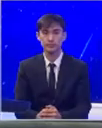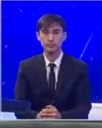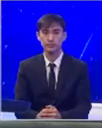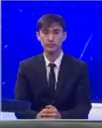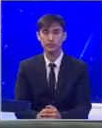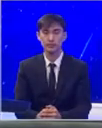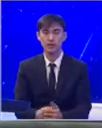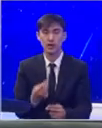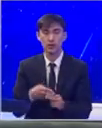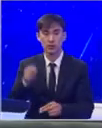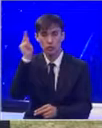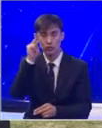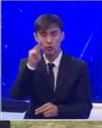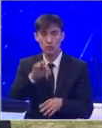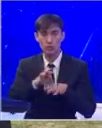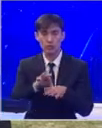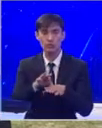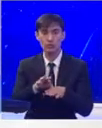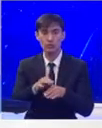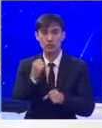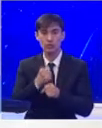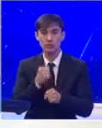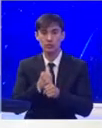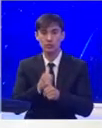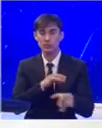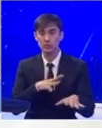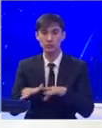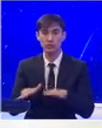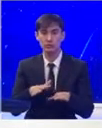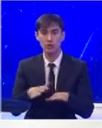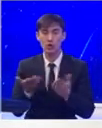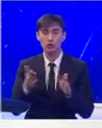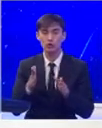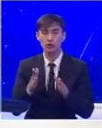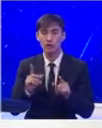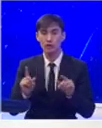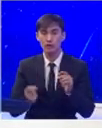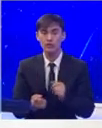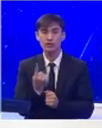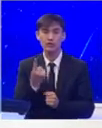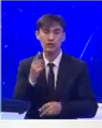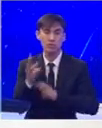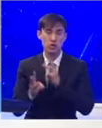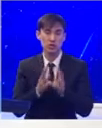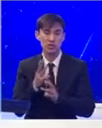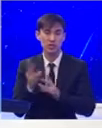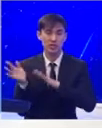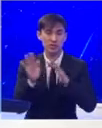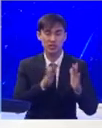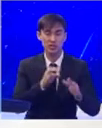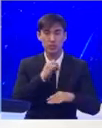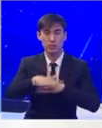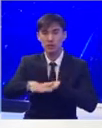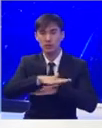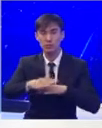данное учение проводится с целью отработки взаимодействие случае возникновения природных пожаров лесных степных пожаров на